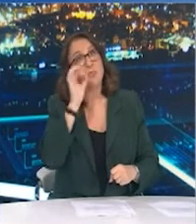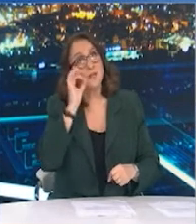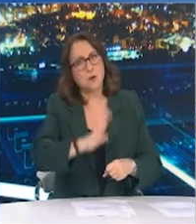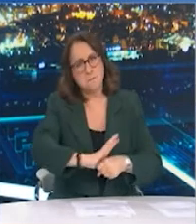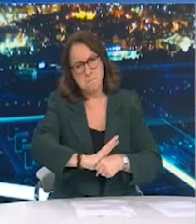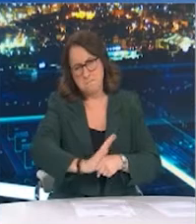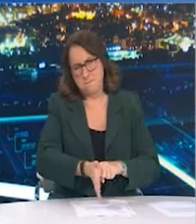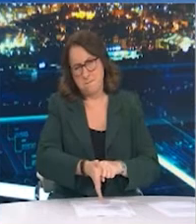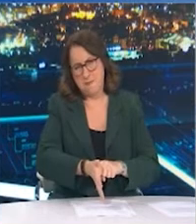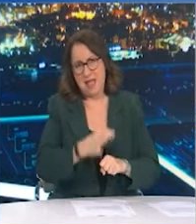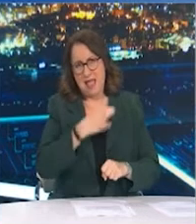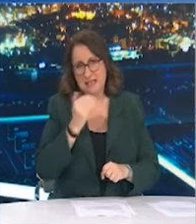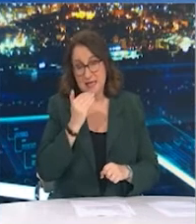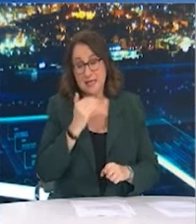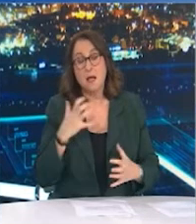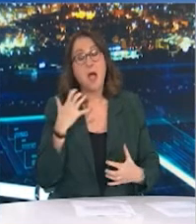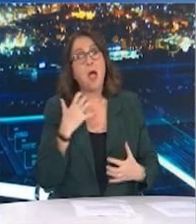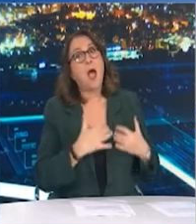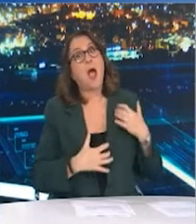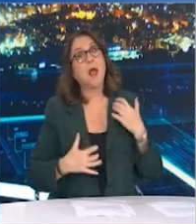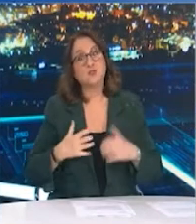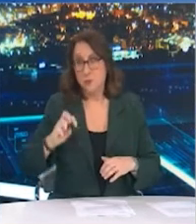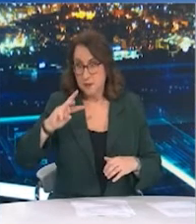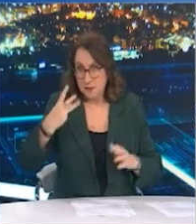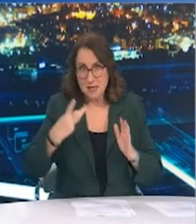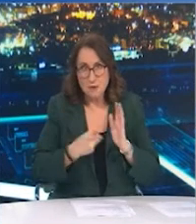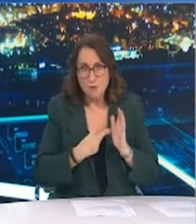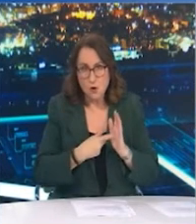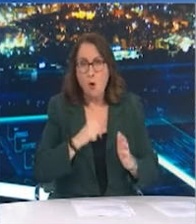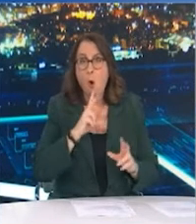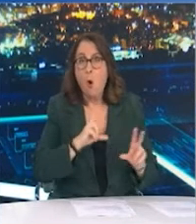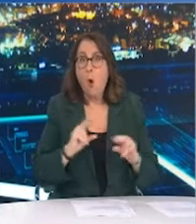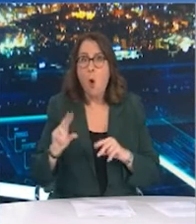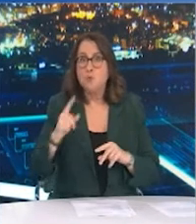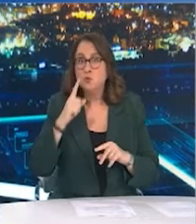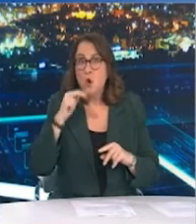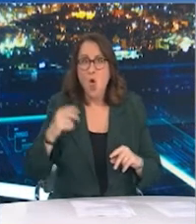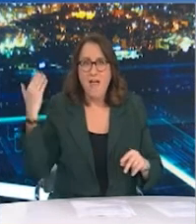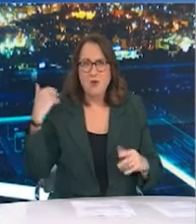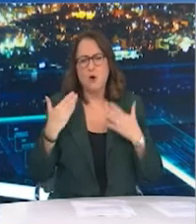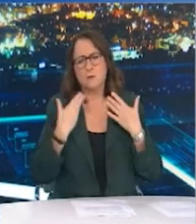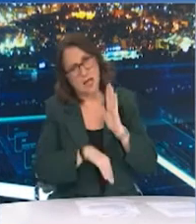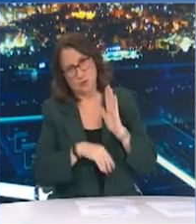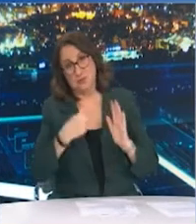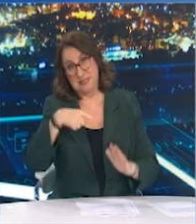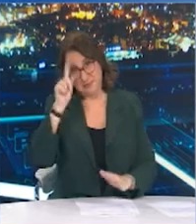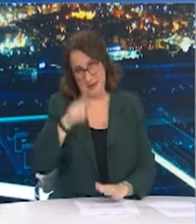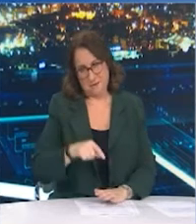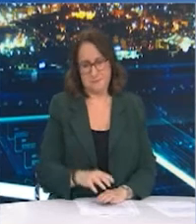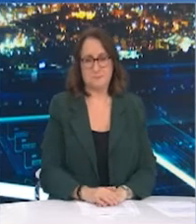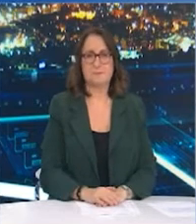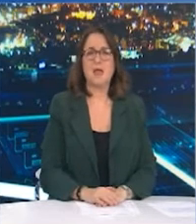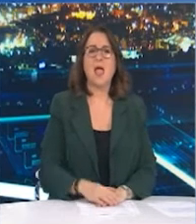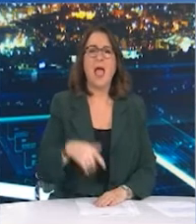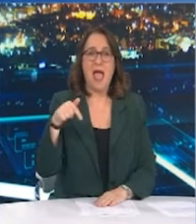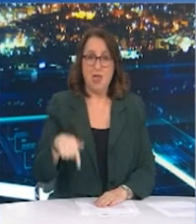ότι γρήγορα ενδέχεται να επανέλθουμε στην επιδημιολογική εικόνα του Νοεμβρίου και την εκ νέου πίεση στο Εθνικό Σύστημα Υγείας. Στην Ελλάδα,